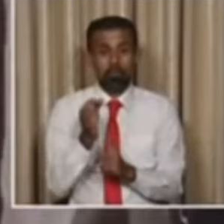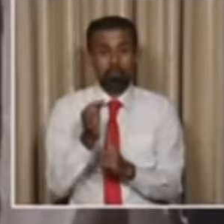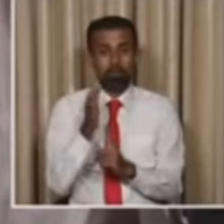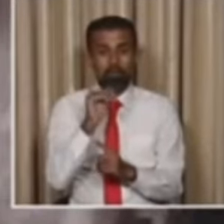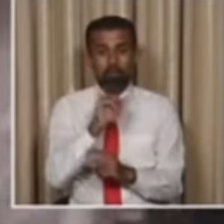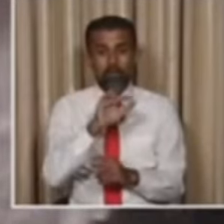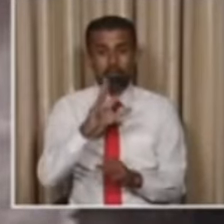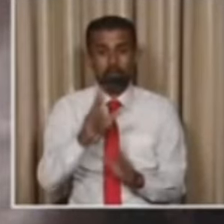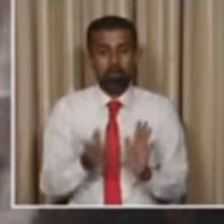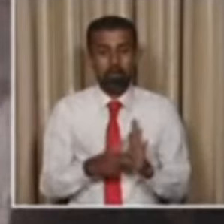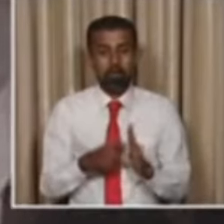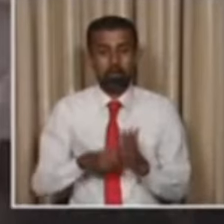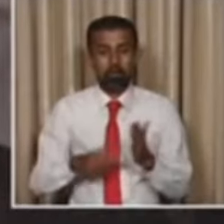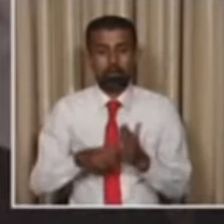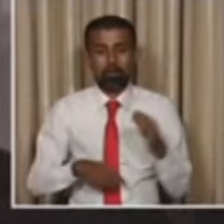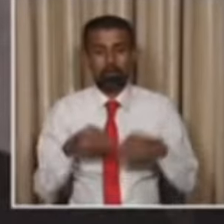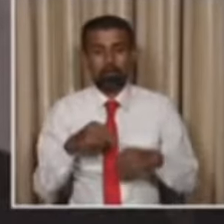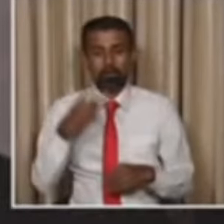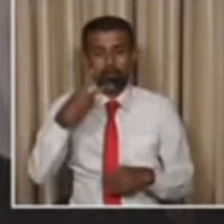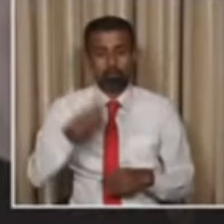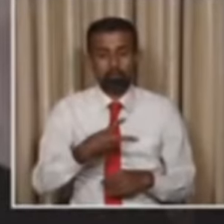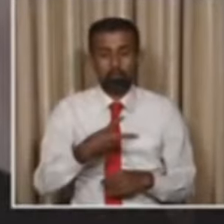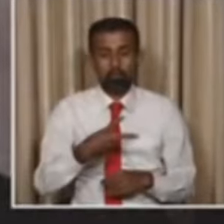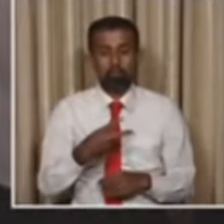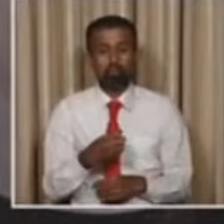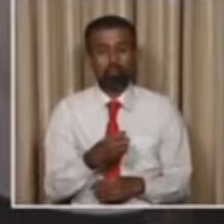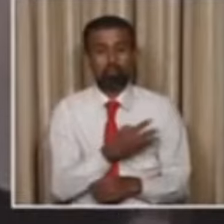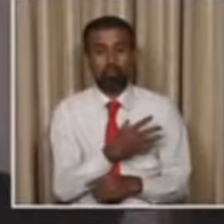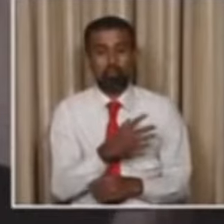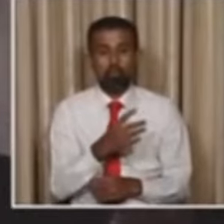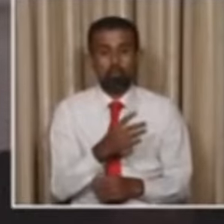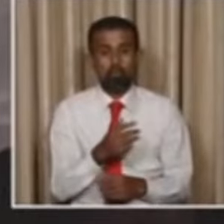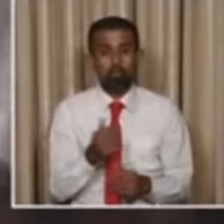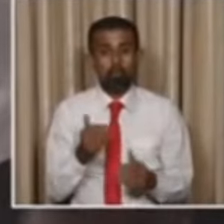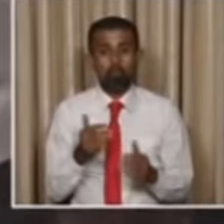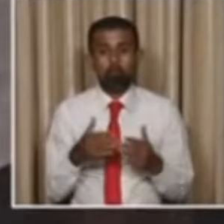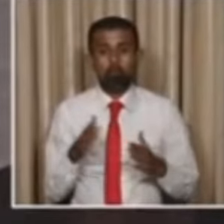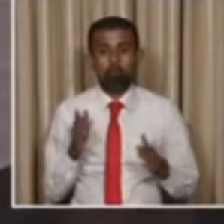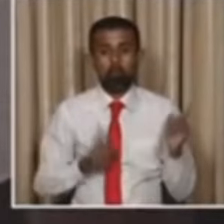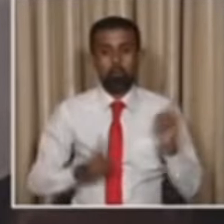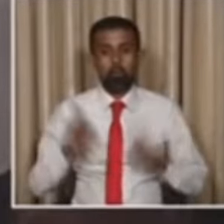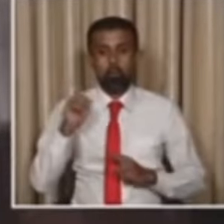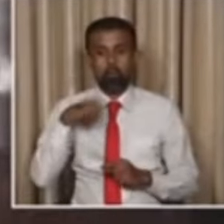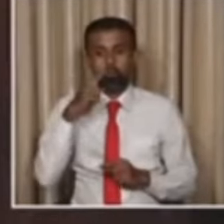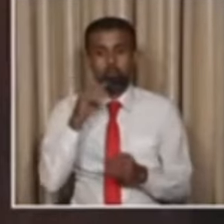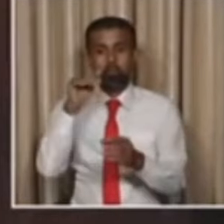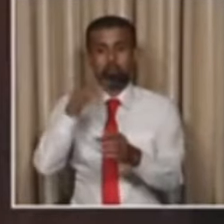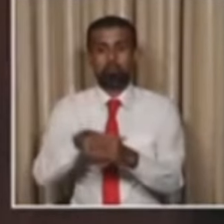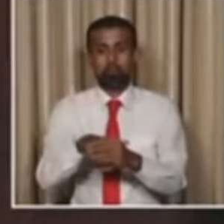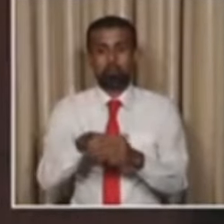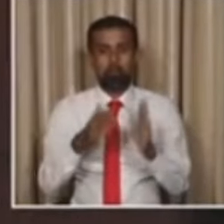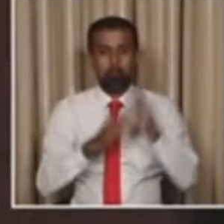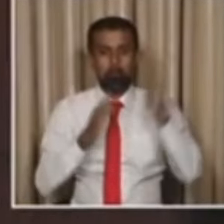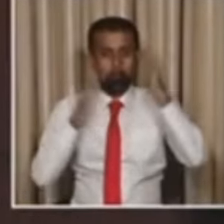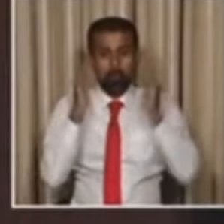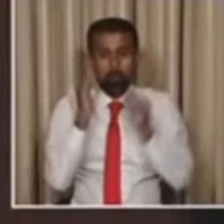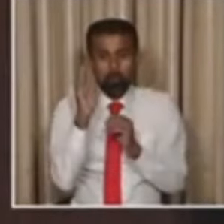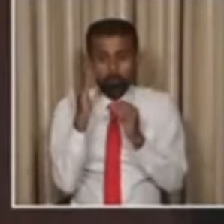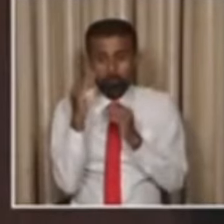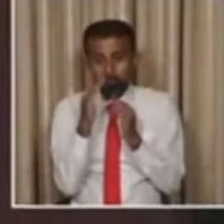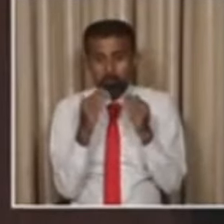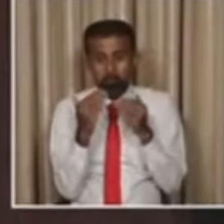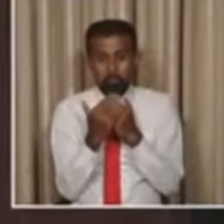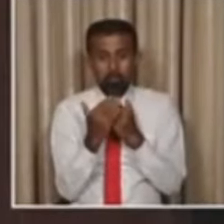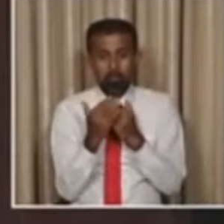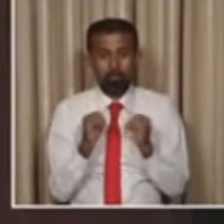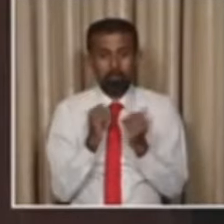69 ලක්ෂයක් ඡන්ද ගත්තු 3-2 බලය ගත්තු ගෝඨාභය රාජපක්ෂට පිටිපස්සේ දොරෙන් පැනලා මූදට පැනලා අර ගිහිල්ලා මැලේසියාවට ගිහිල්ලා හැංගිලා තමන්ගේ